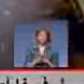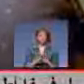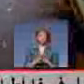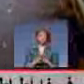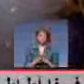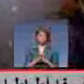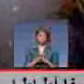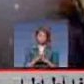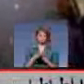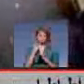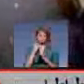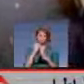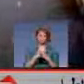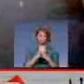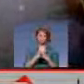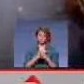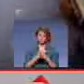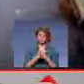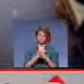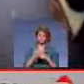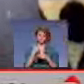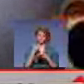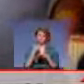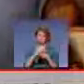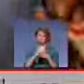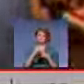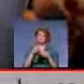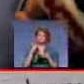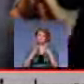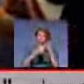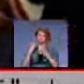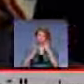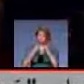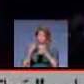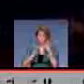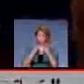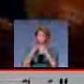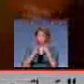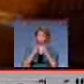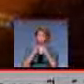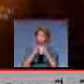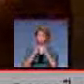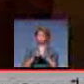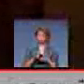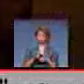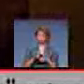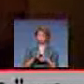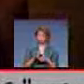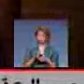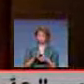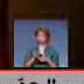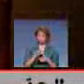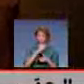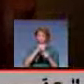كتب على قناصي عمل حجاب لا انا لقيت ثلاث حجابات موجودين في البيت بعد القصص كلها لا ده يعني قبل